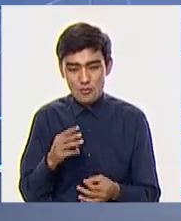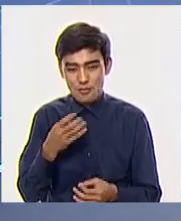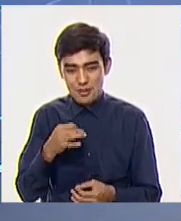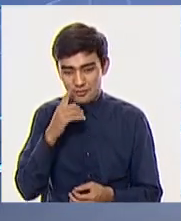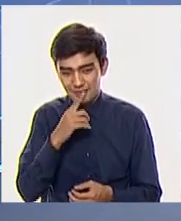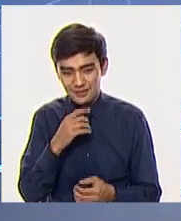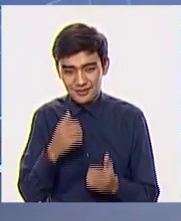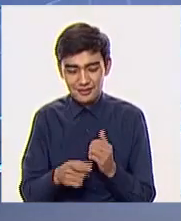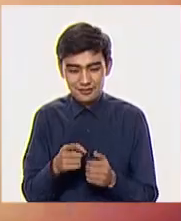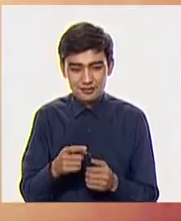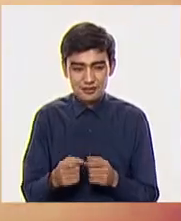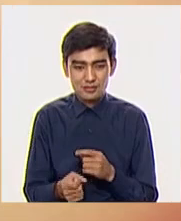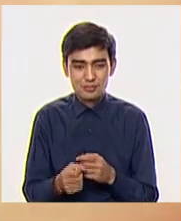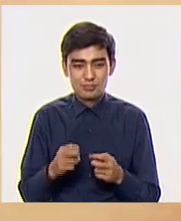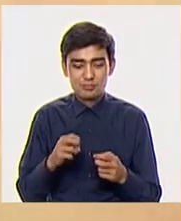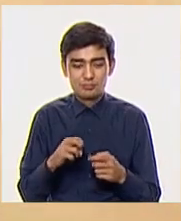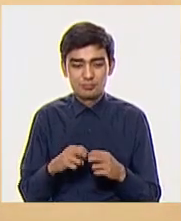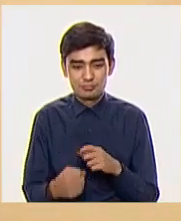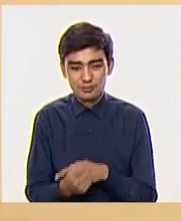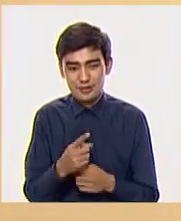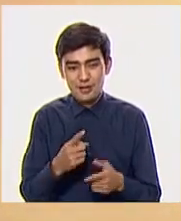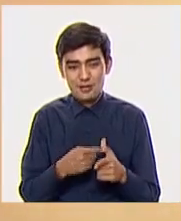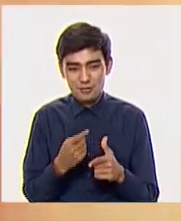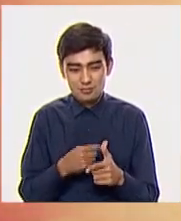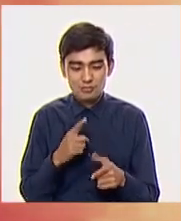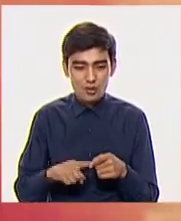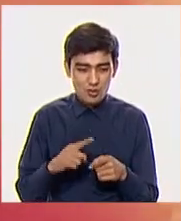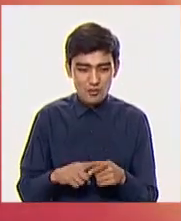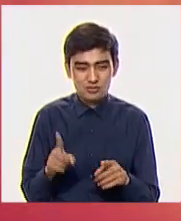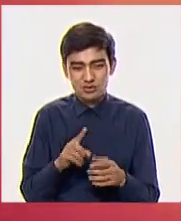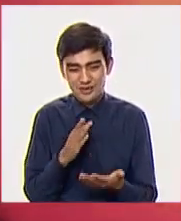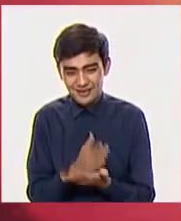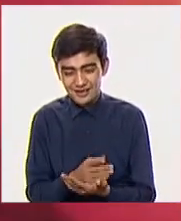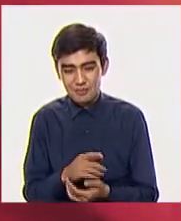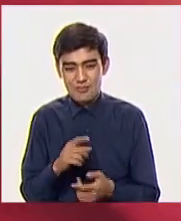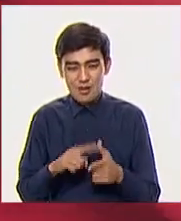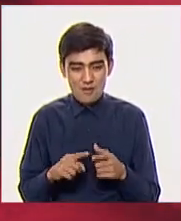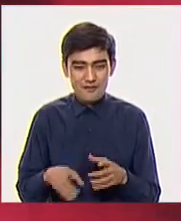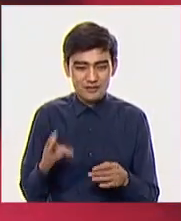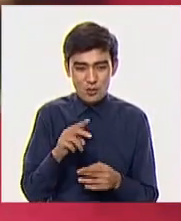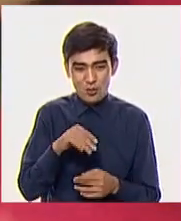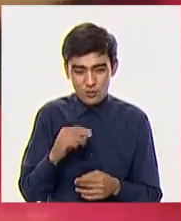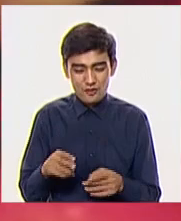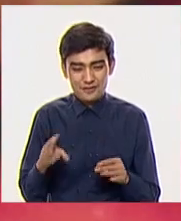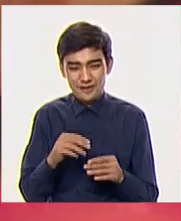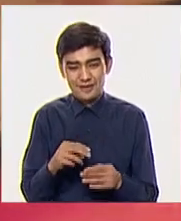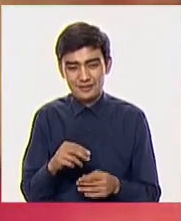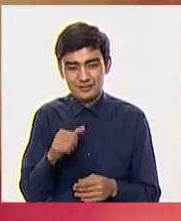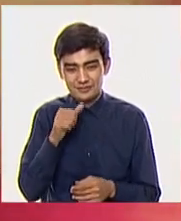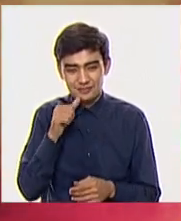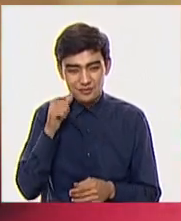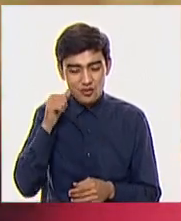кезеңде ол жыл сайын қайталанады. Яғни картоп, пияз, қырыққабат болсын, сәбіз болсын, жыл сайын маусым аралық кезеңде былтырғы